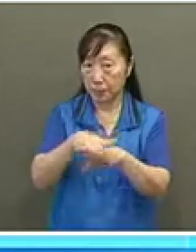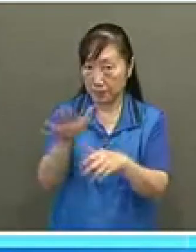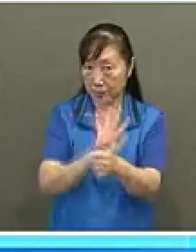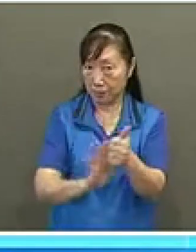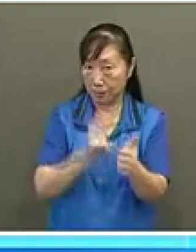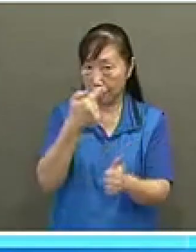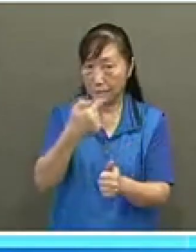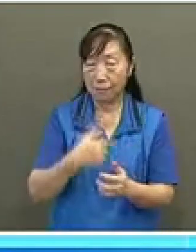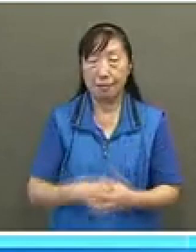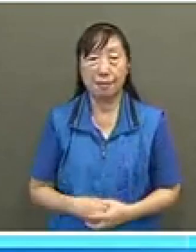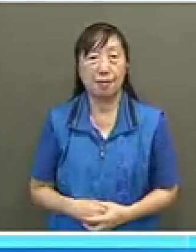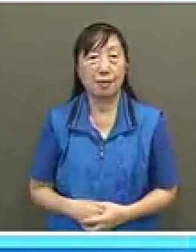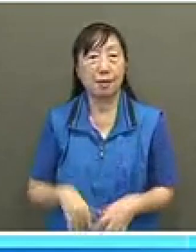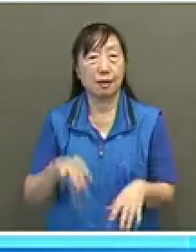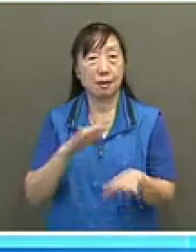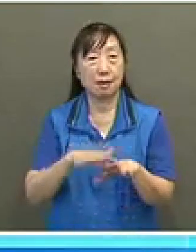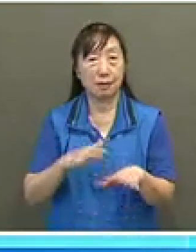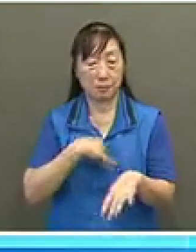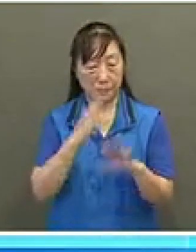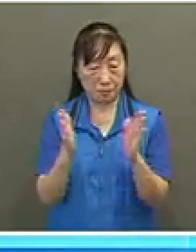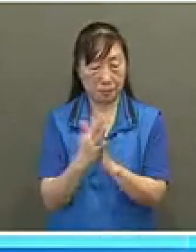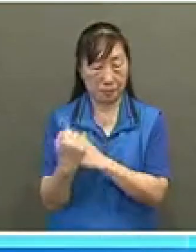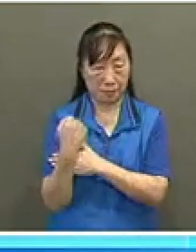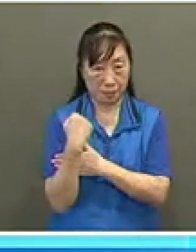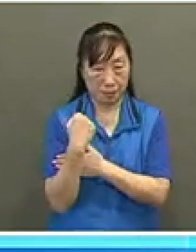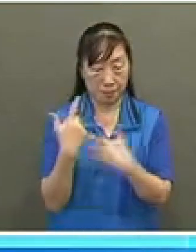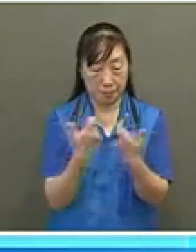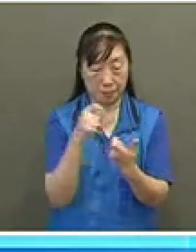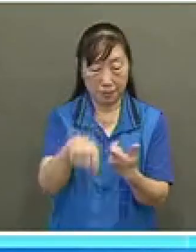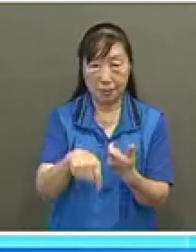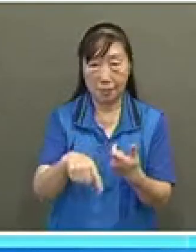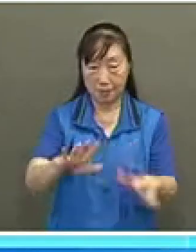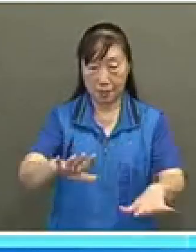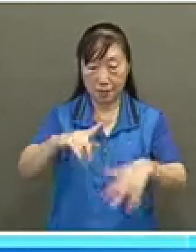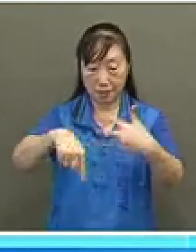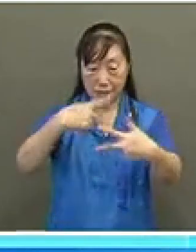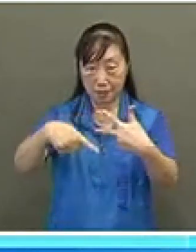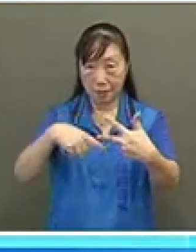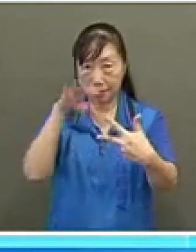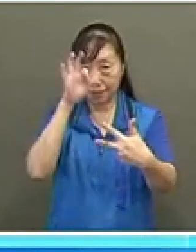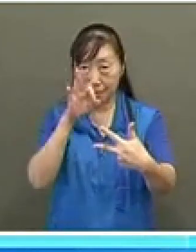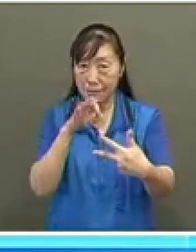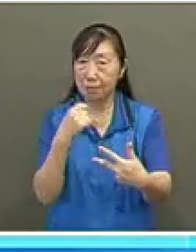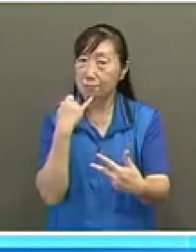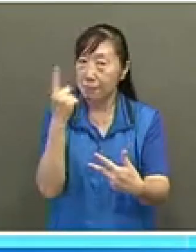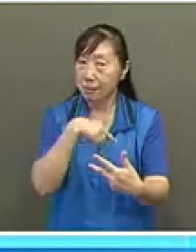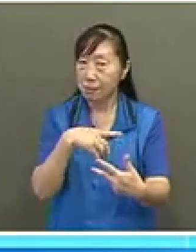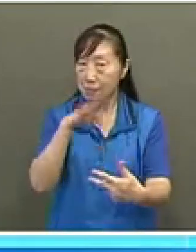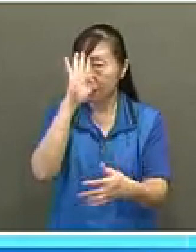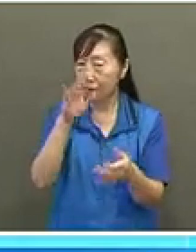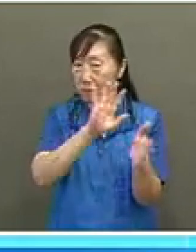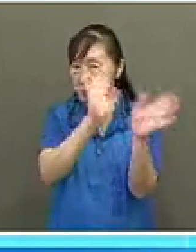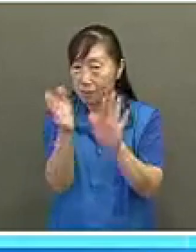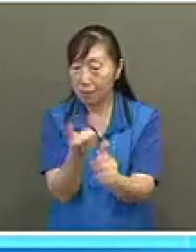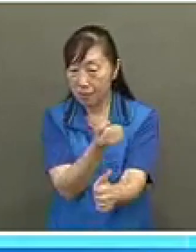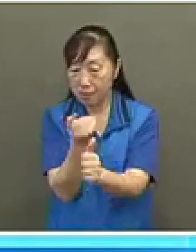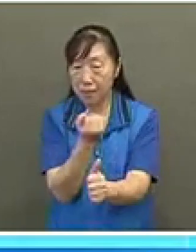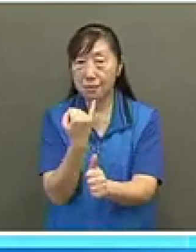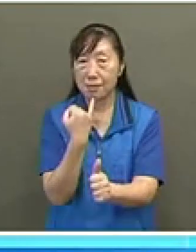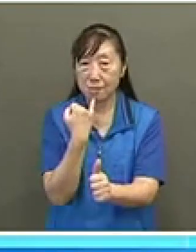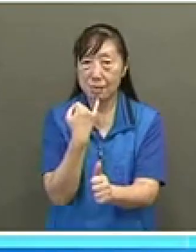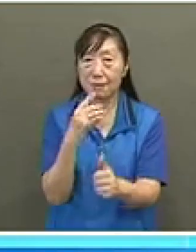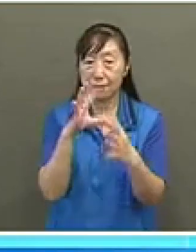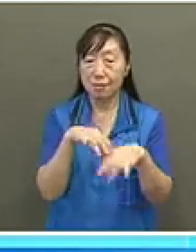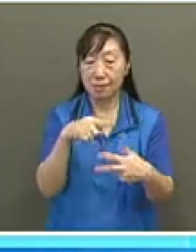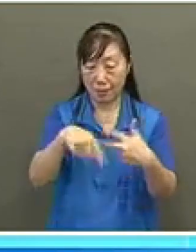的，我们会全力以赴在这个礼拜能不能把疫情稳定的控制下来，是一个关